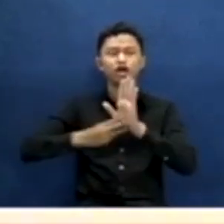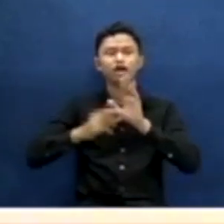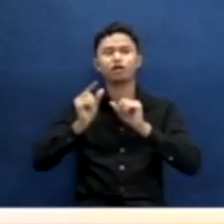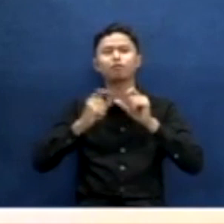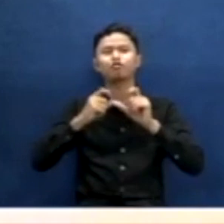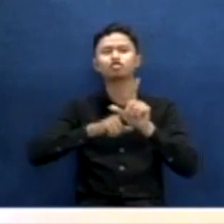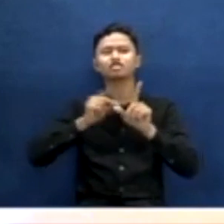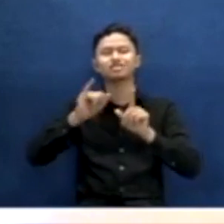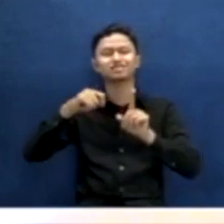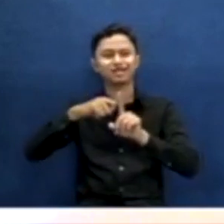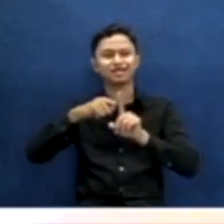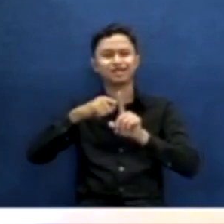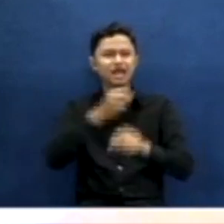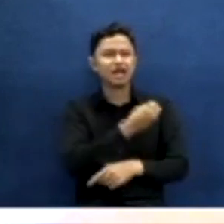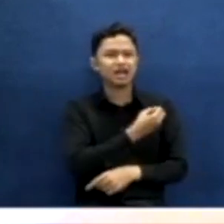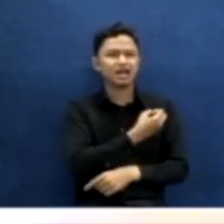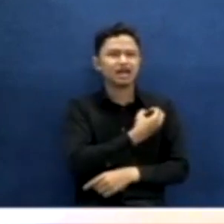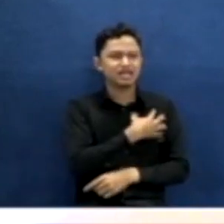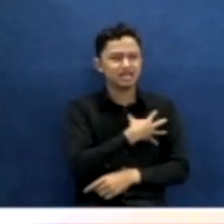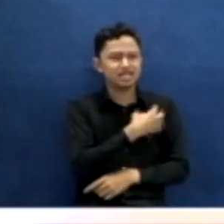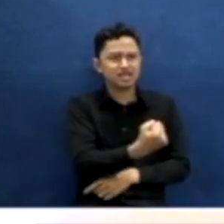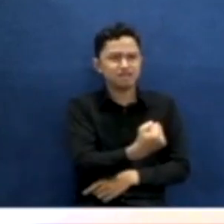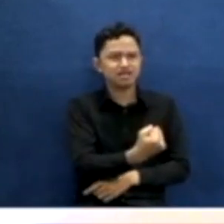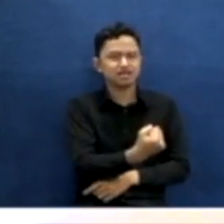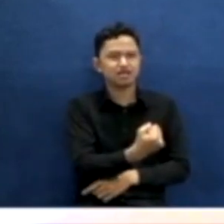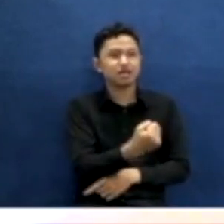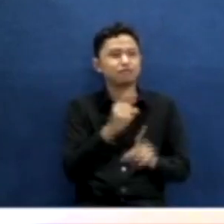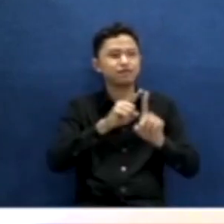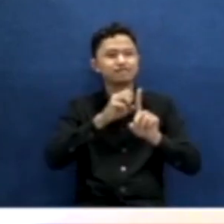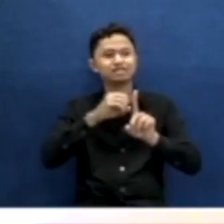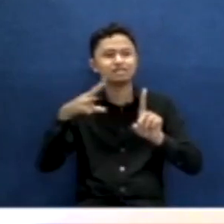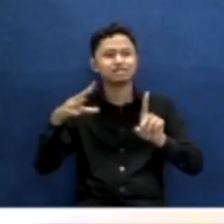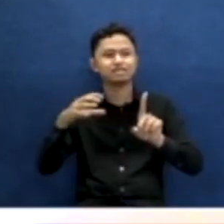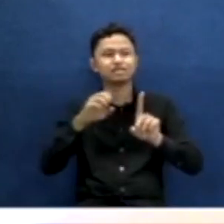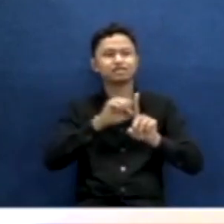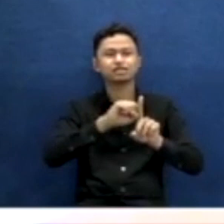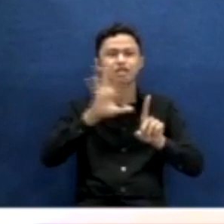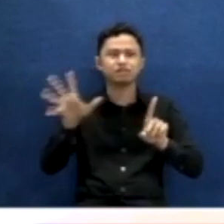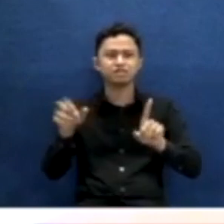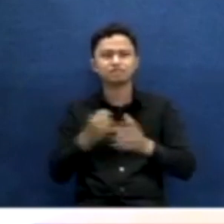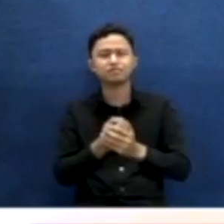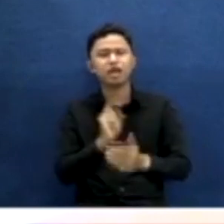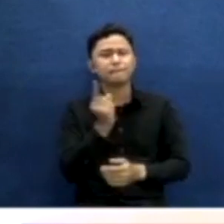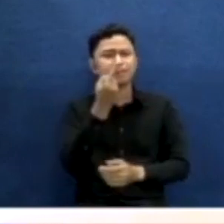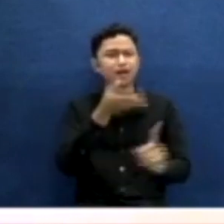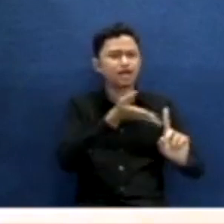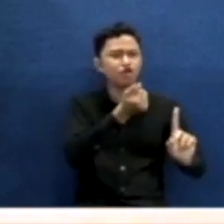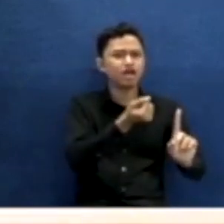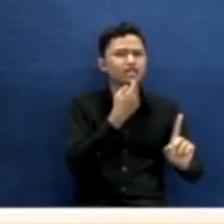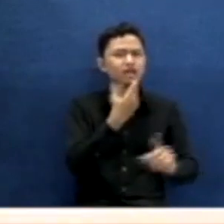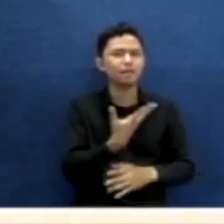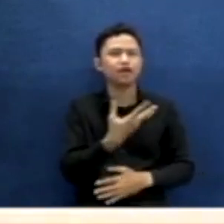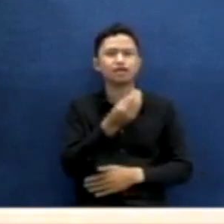menggoda imanteman-temanmereka,apayangmereka godaketikamerekamengolok-olokimanteman-temanmereka adalahmakanan.Salahsatu